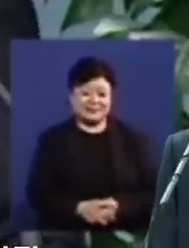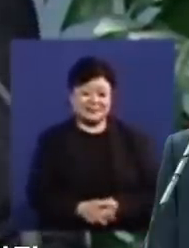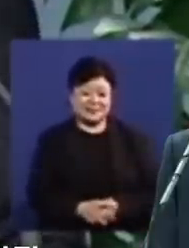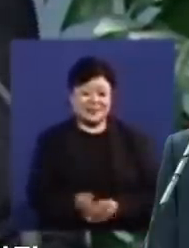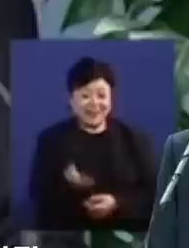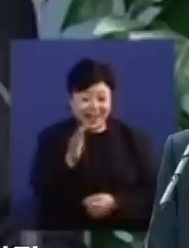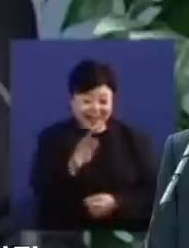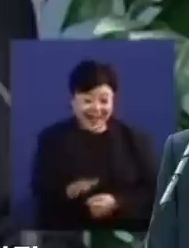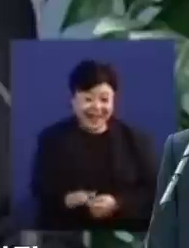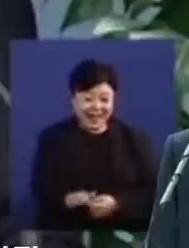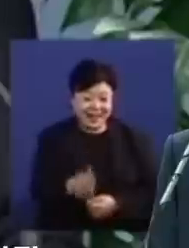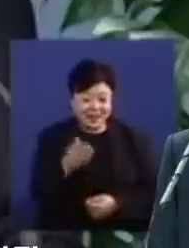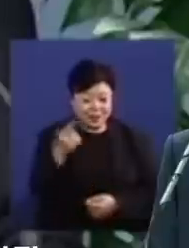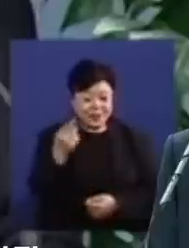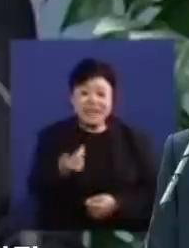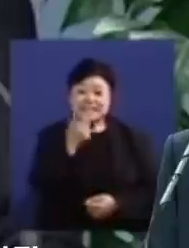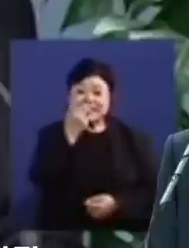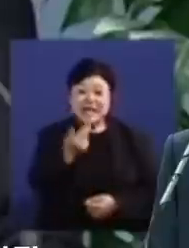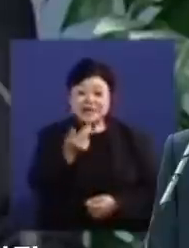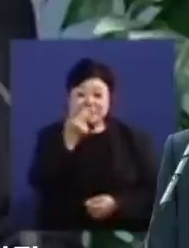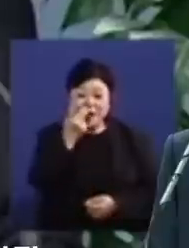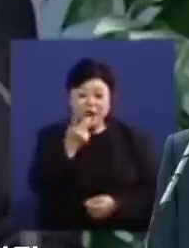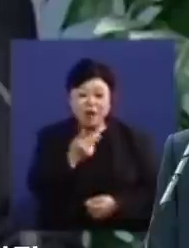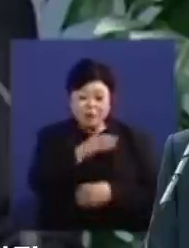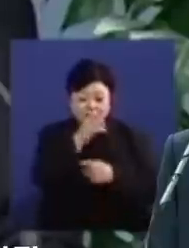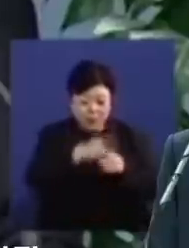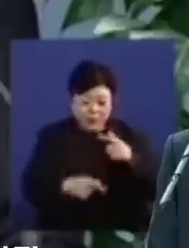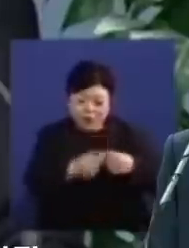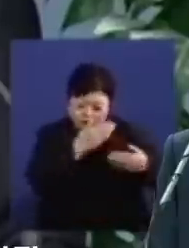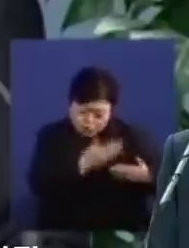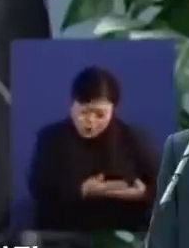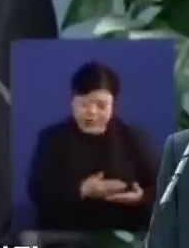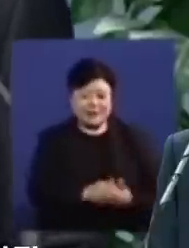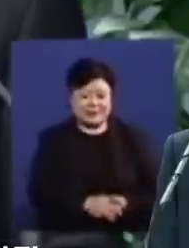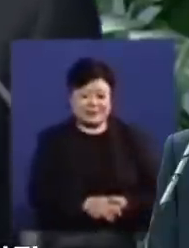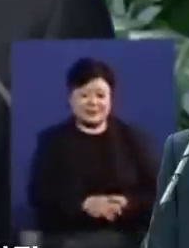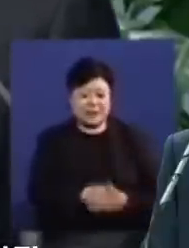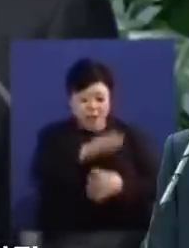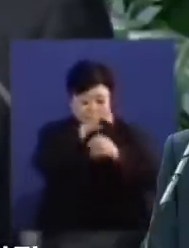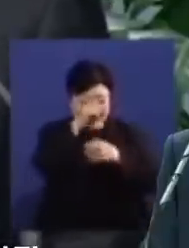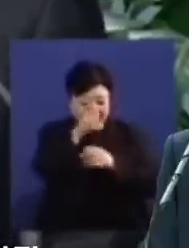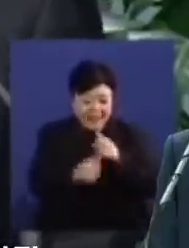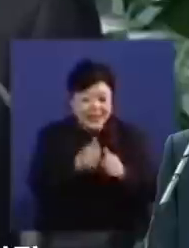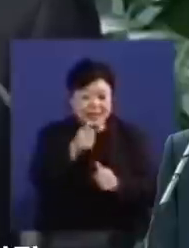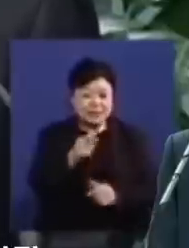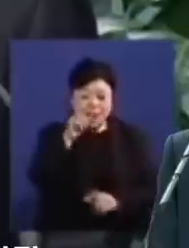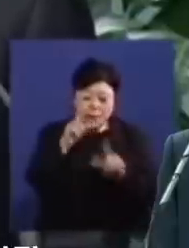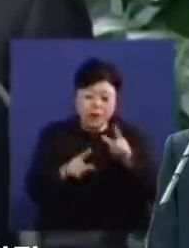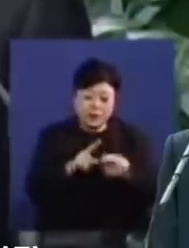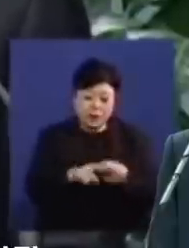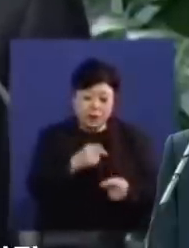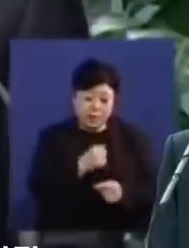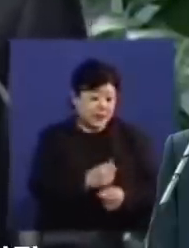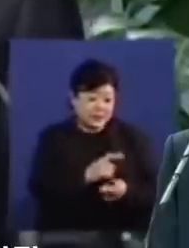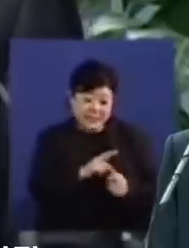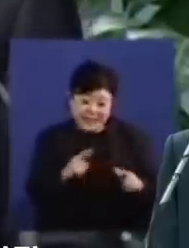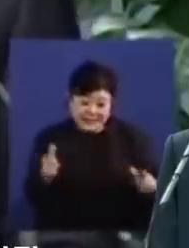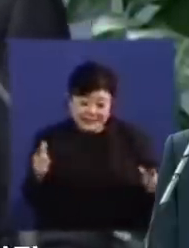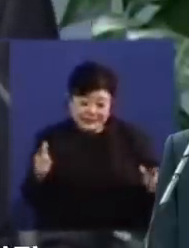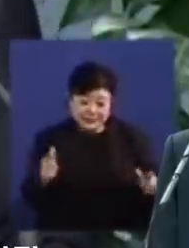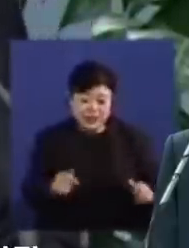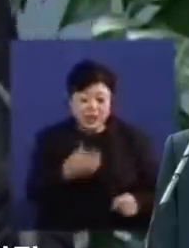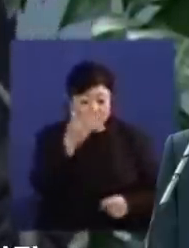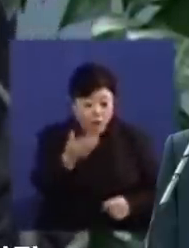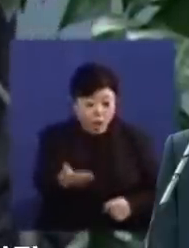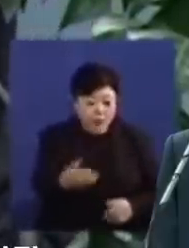그런데 여러분의 생명은 저 별들보다 귀하지 않습니까? 왜냐하면 별들은 하나님의 형상과 모양을 갖고 있지 않지만